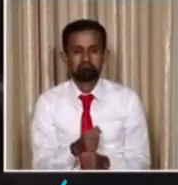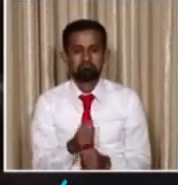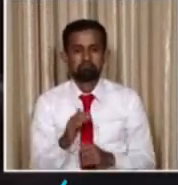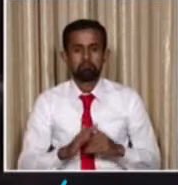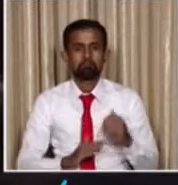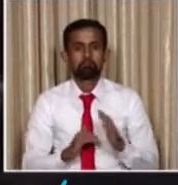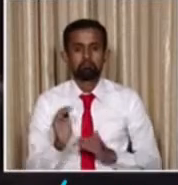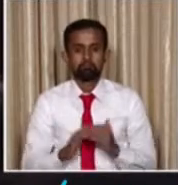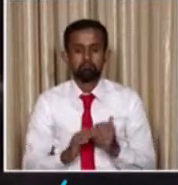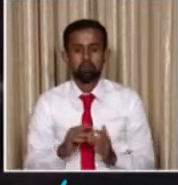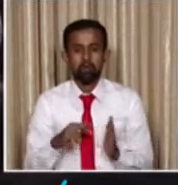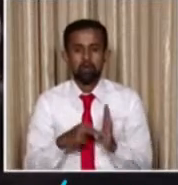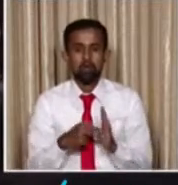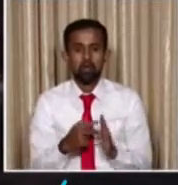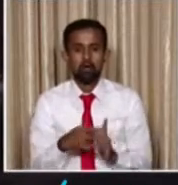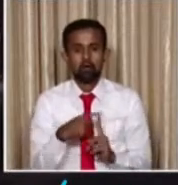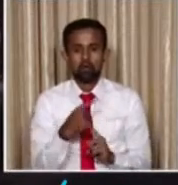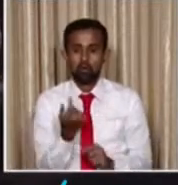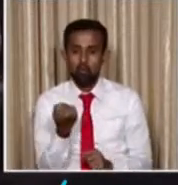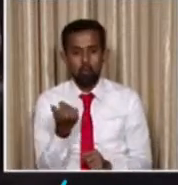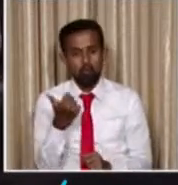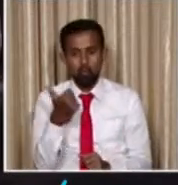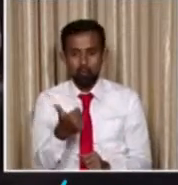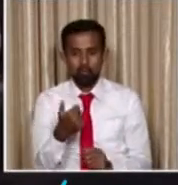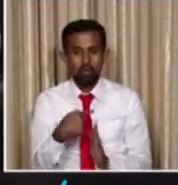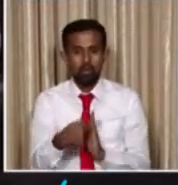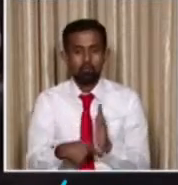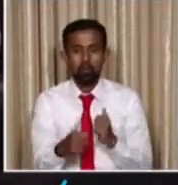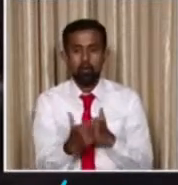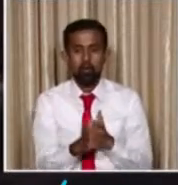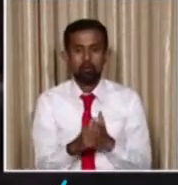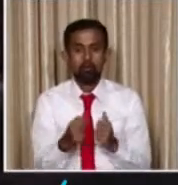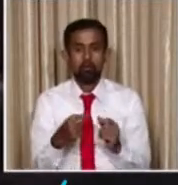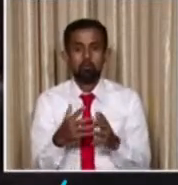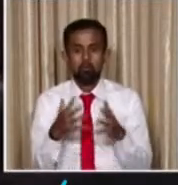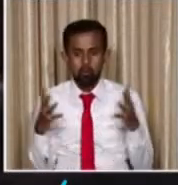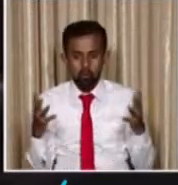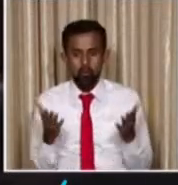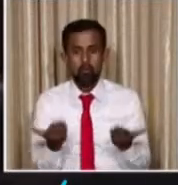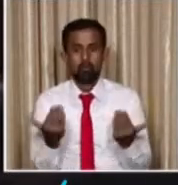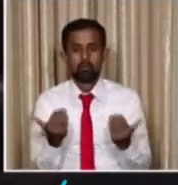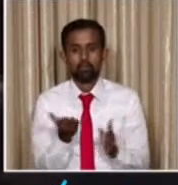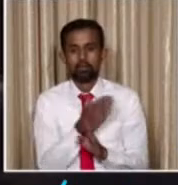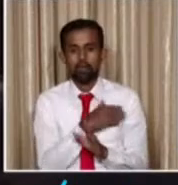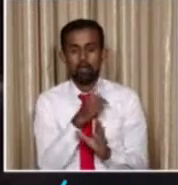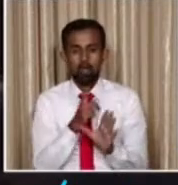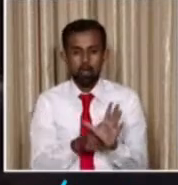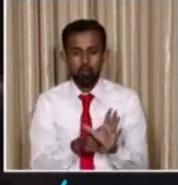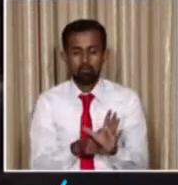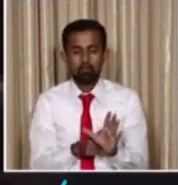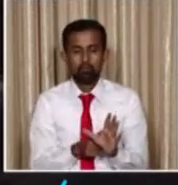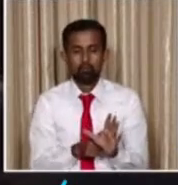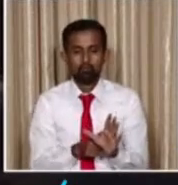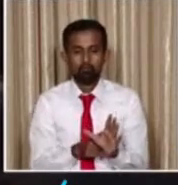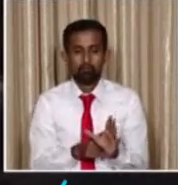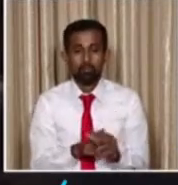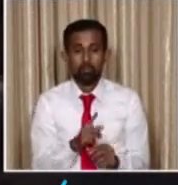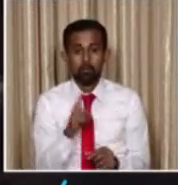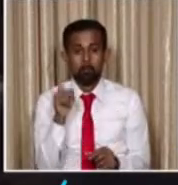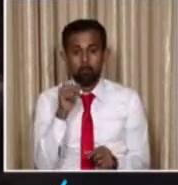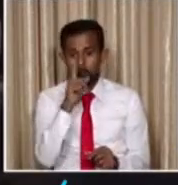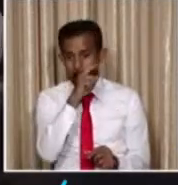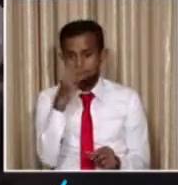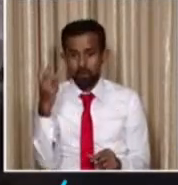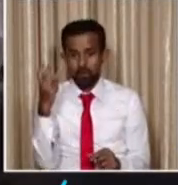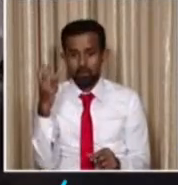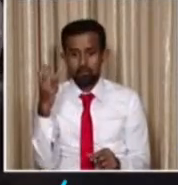භාවිතාව. ඉතින් ආර්ථිකය හොඳනම් අපේ රටේ දලදේශීය නිෂ්පාදිතය වර්ධනය වෙන්න ඕනේ. හැබැයි ගිය අවුරුද්දේ පළවෙනි කාර්තුව